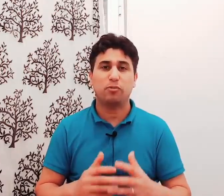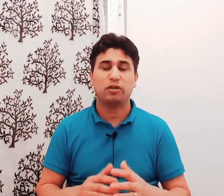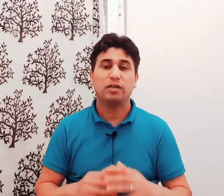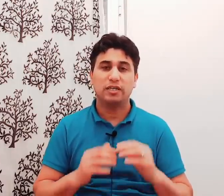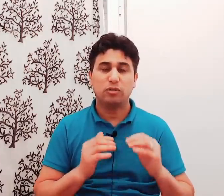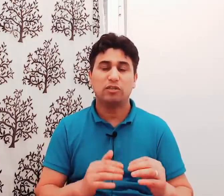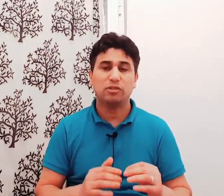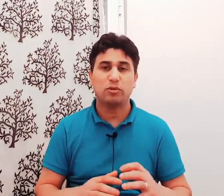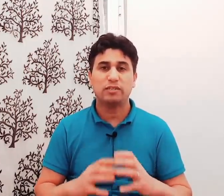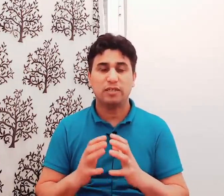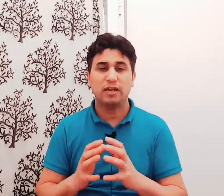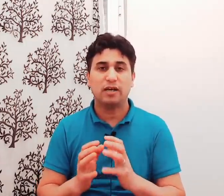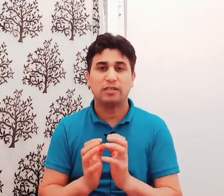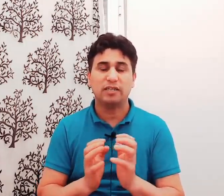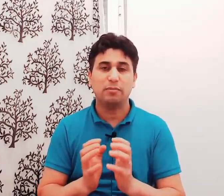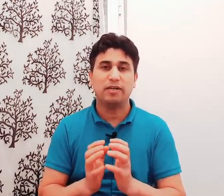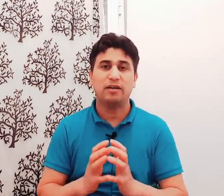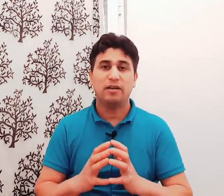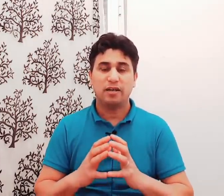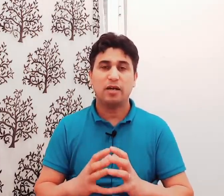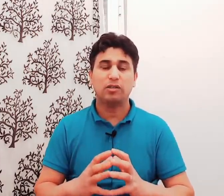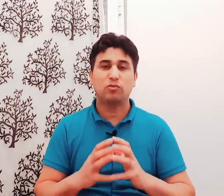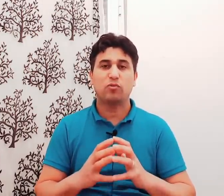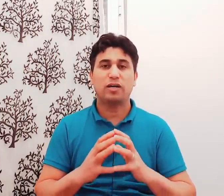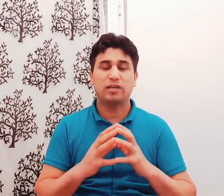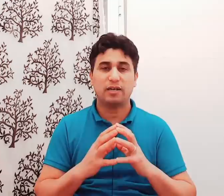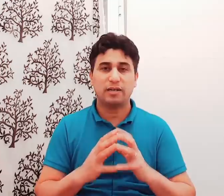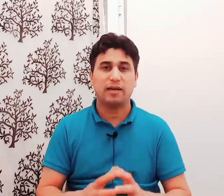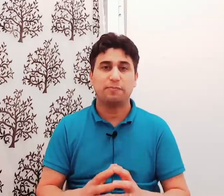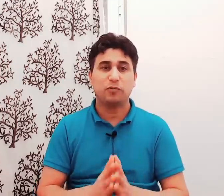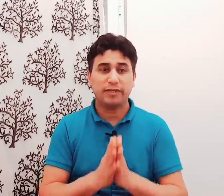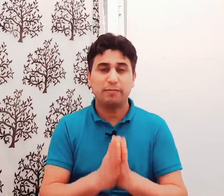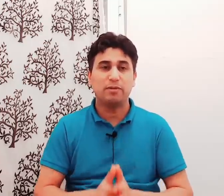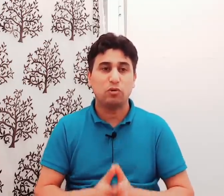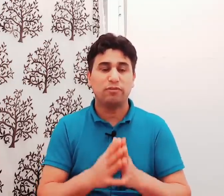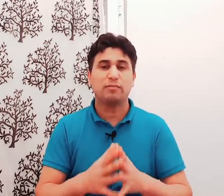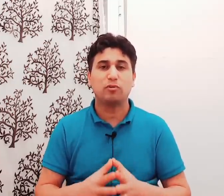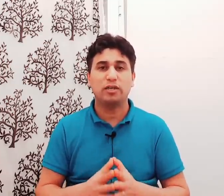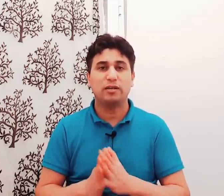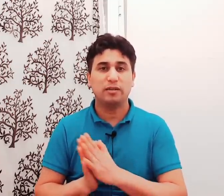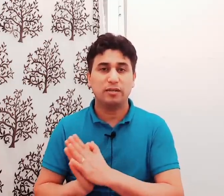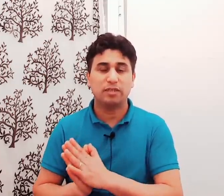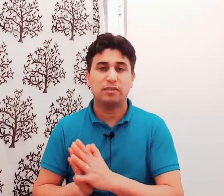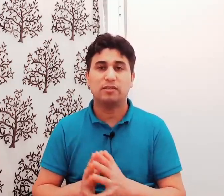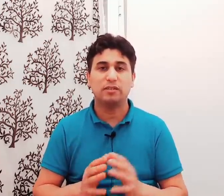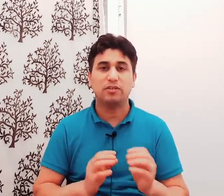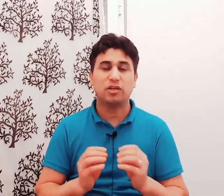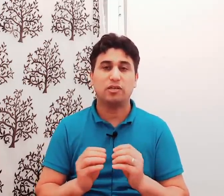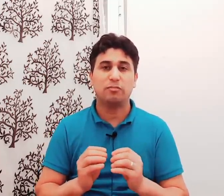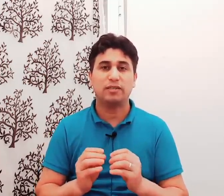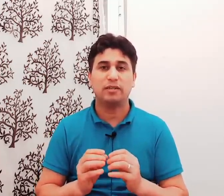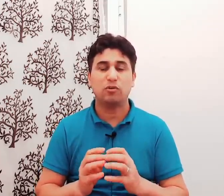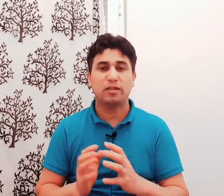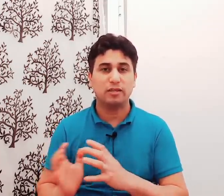يديروا سبور يكون عندهم توقيت الى اخره. يعني بمعنى ان غادي يكون واحد النظام. ولكن قبل ما ندخلوا في هذا الموضوع هذا، بغيت غير